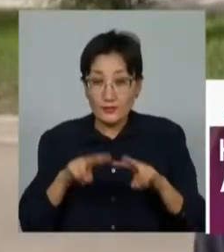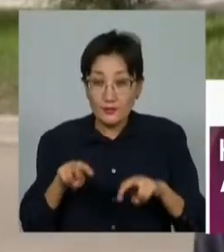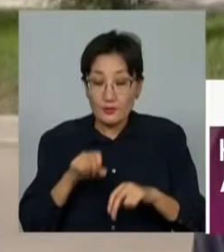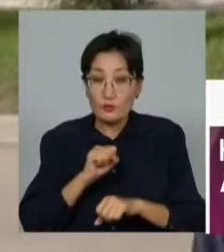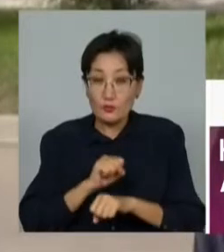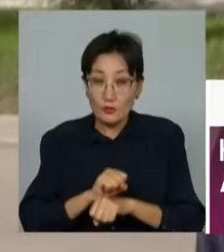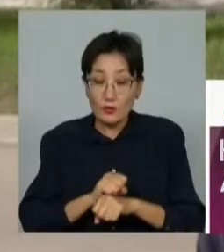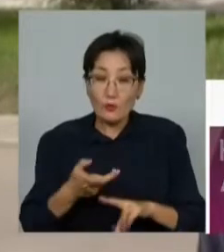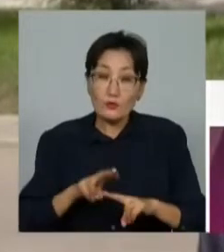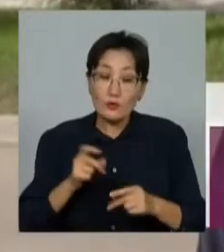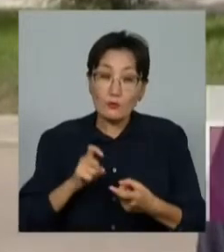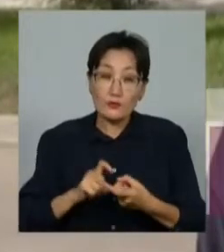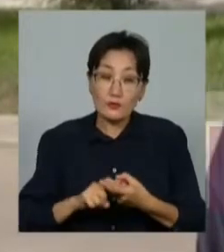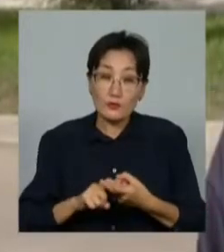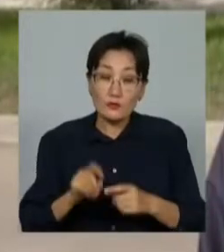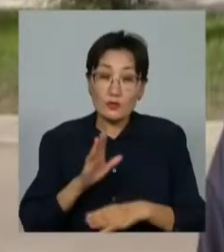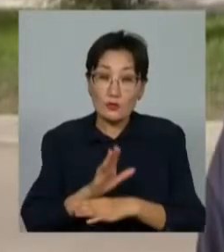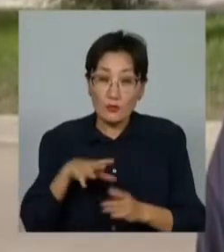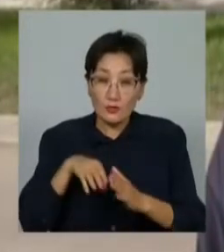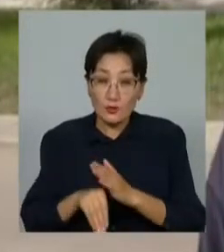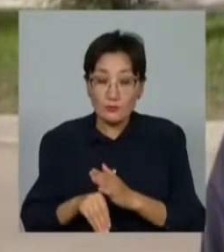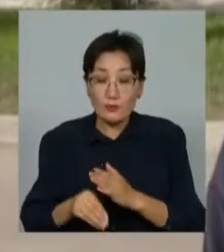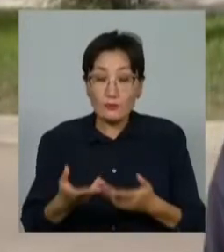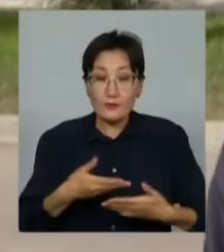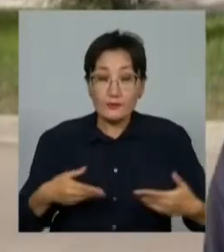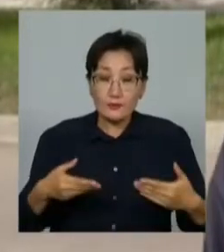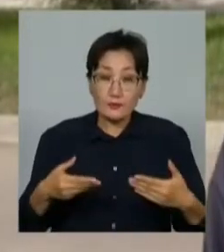туралы соған сол жарлықтың аясында біздер